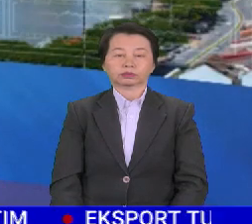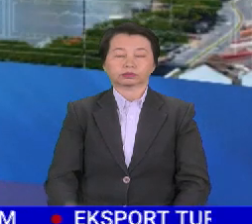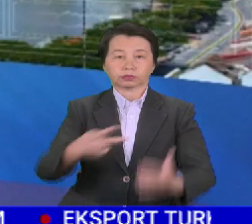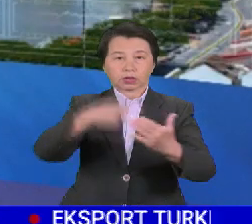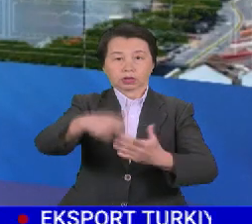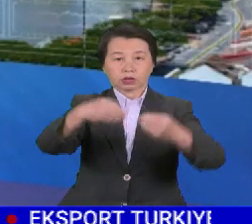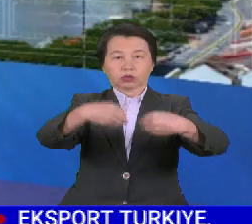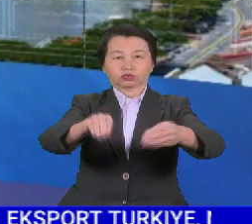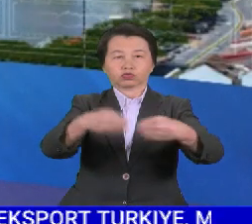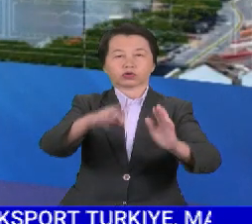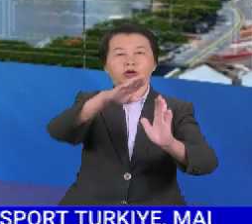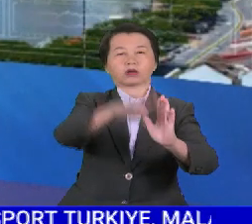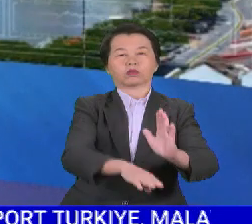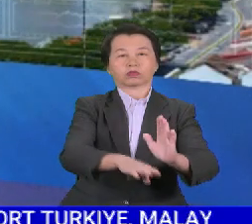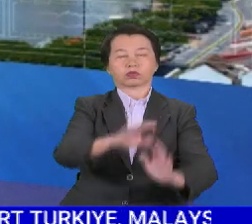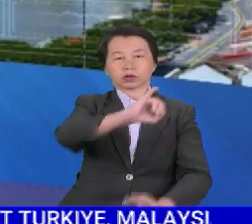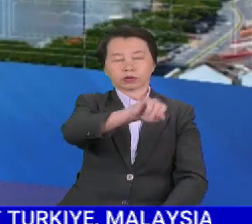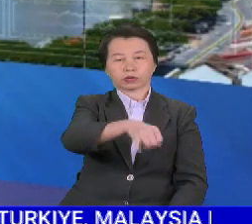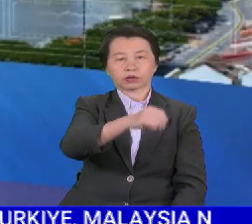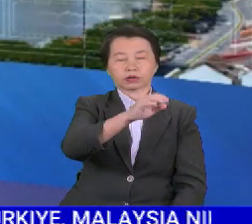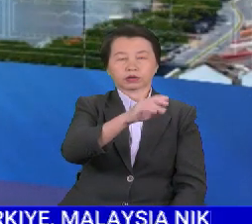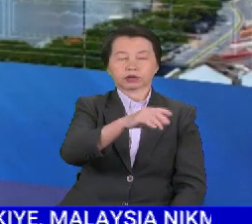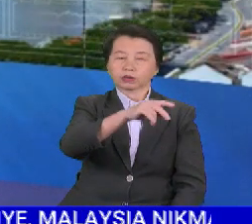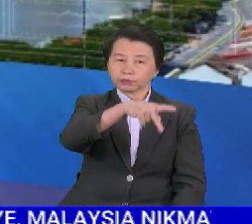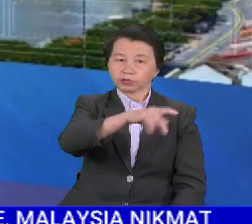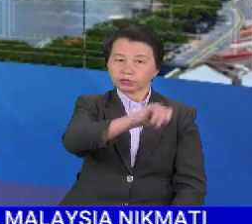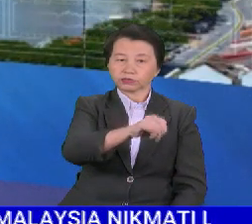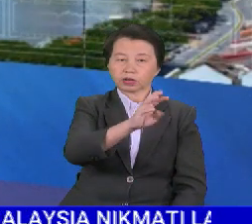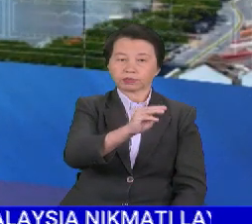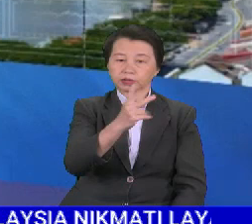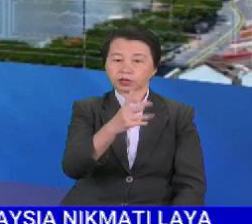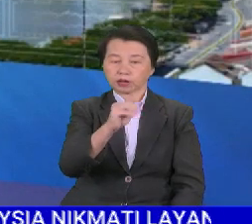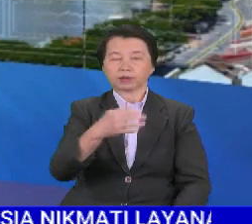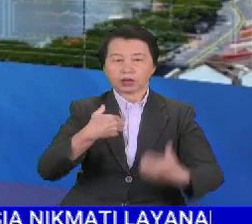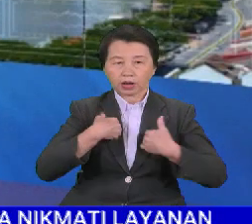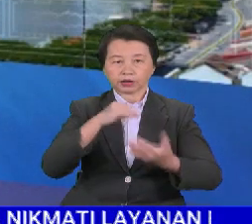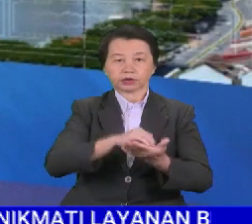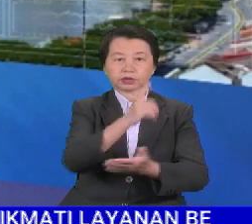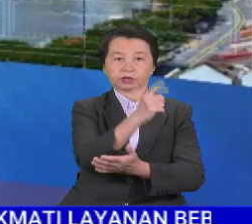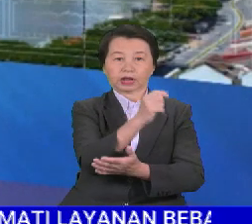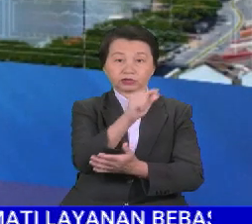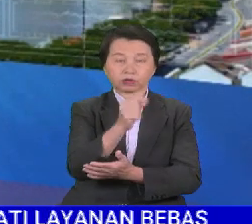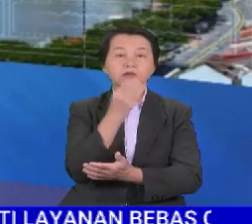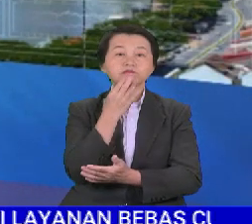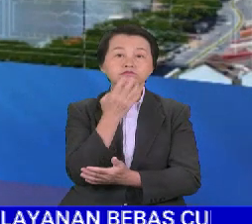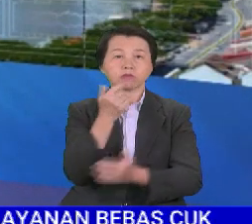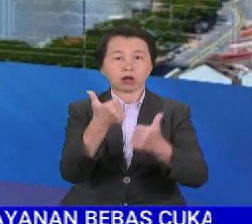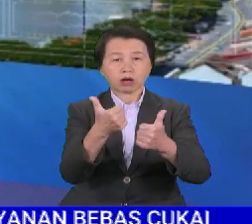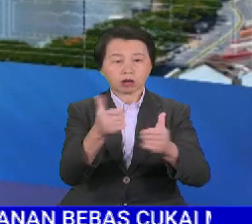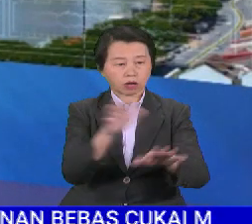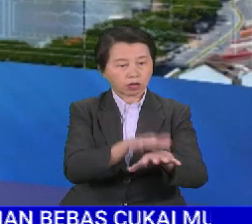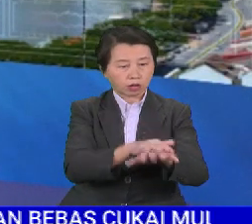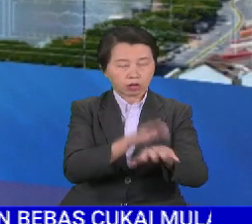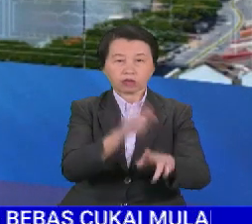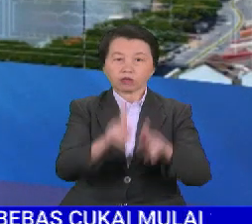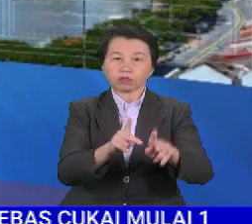Program Jualan Murah Keluarga Malaysia PJMKM yang diadakan di Kampung Belawai Tanjung Manis mendapat sambutan menggalakkan